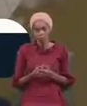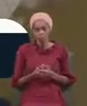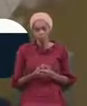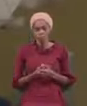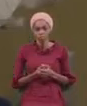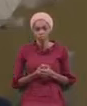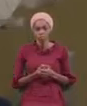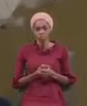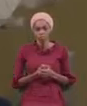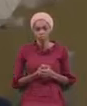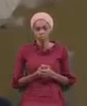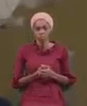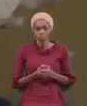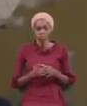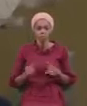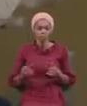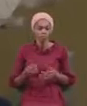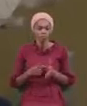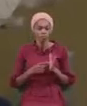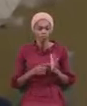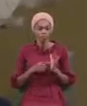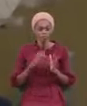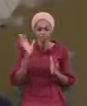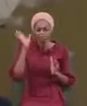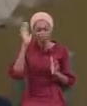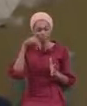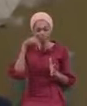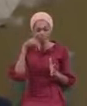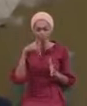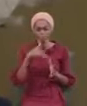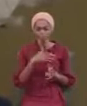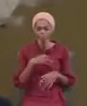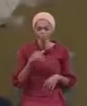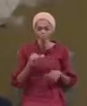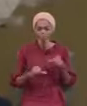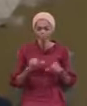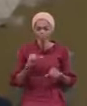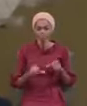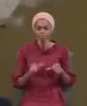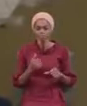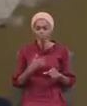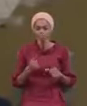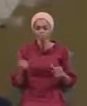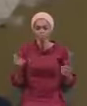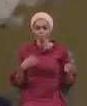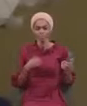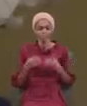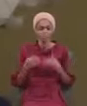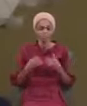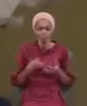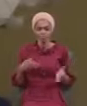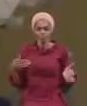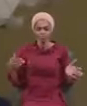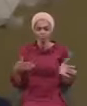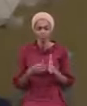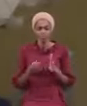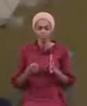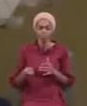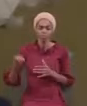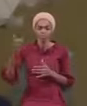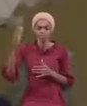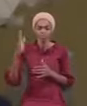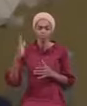la rébellion l'incédulité ils ont mmuré contre Dieu il ont mmuré